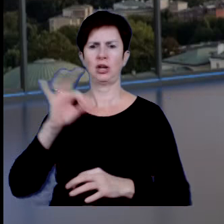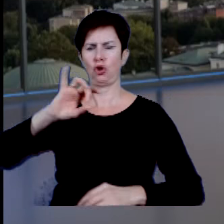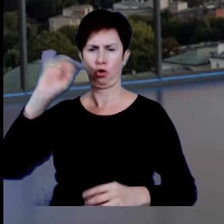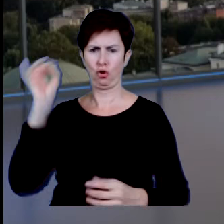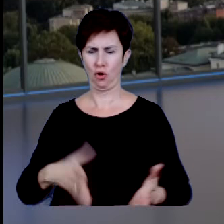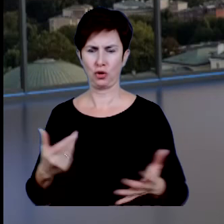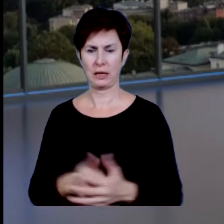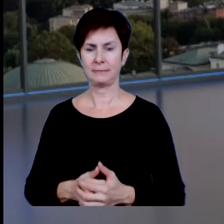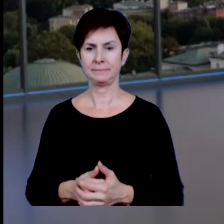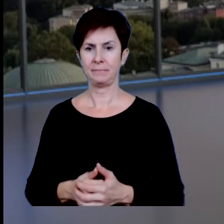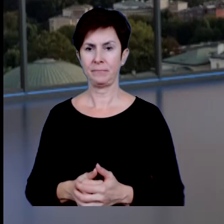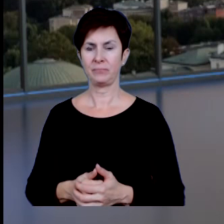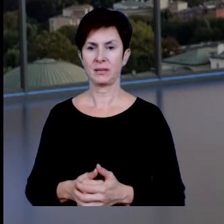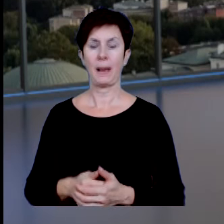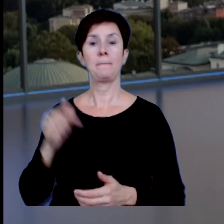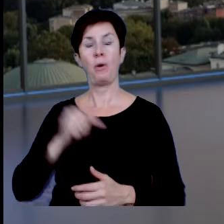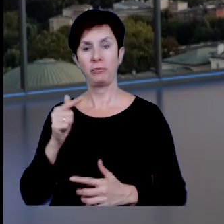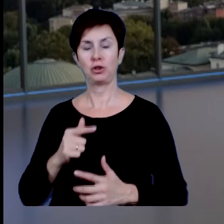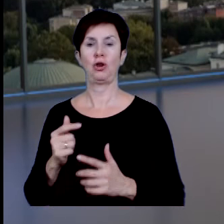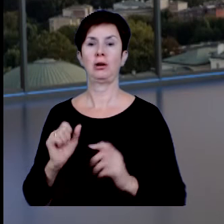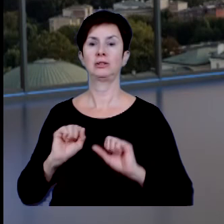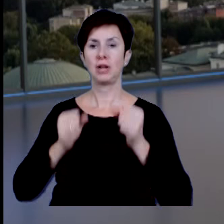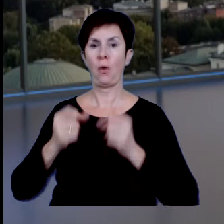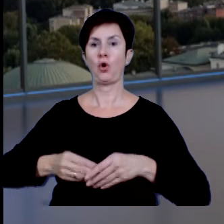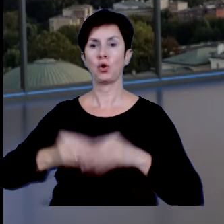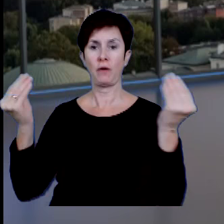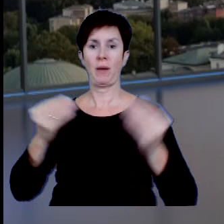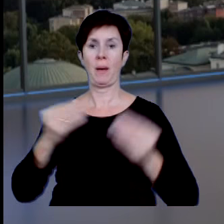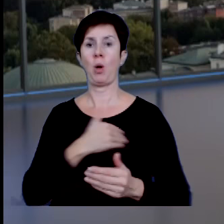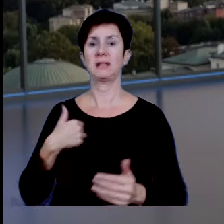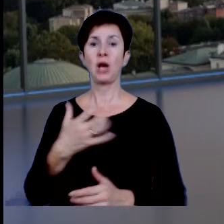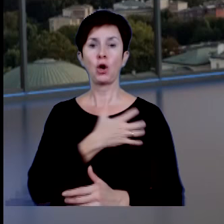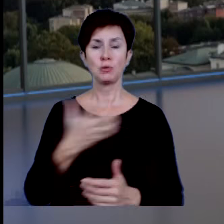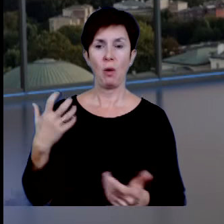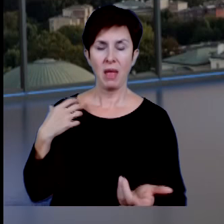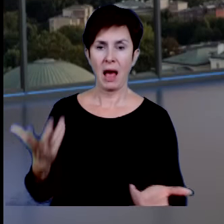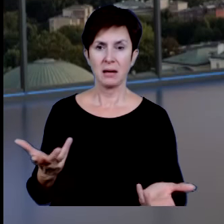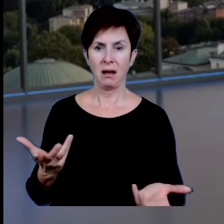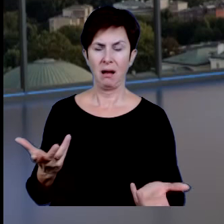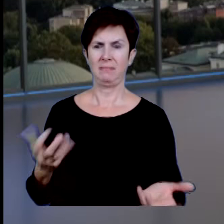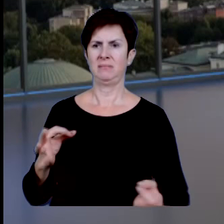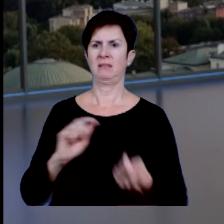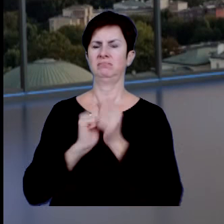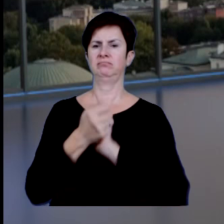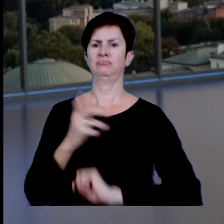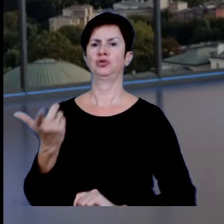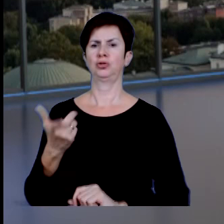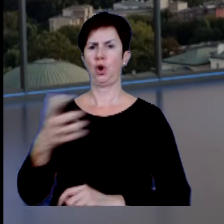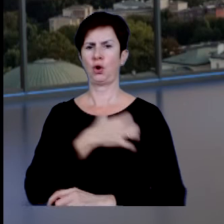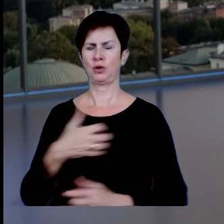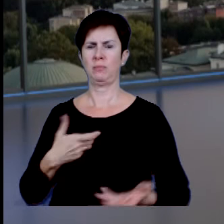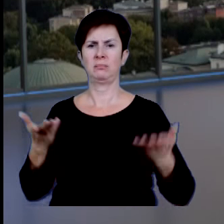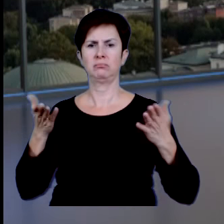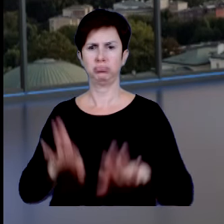Zamiast działania na rzecz rozwoju polskiej gospodarki, dostaliśmy działania, które będą tą gospodarkę